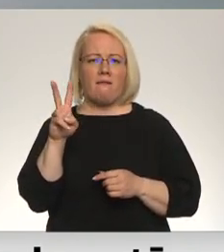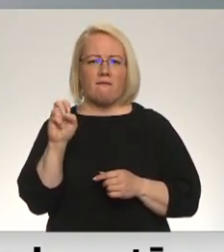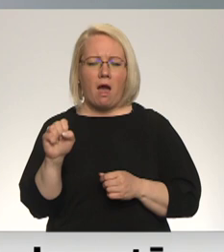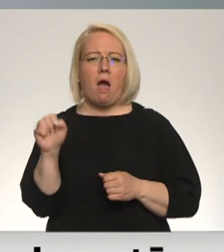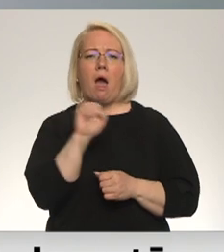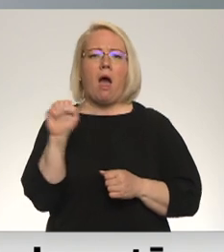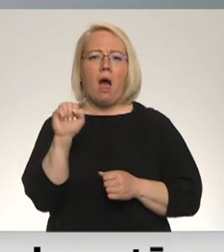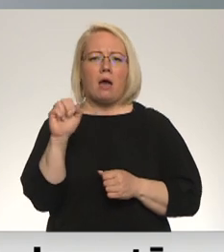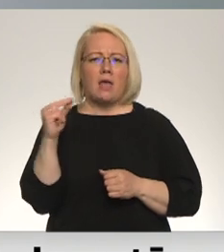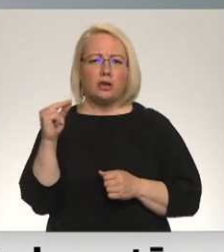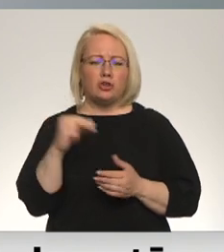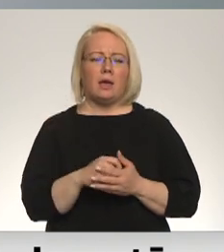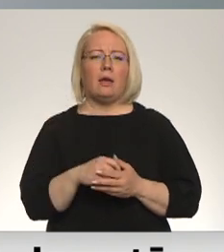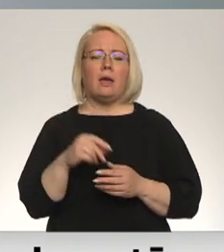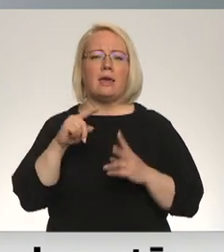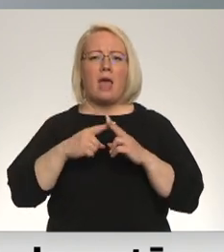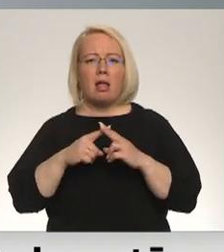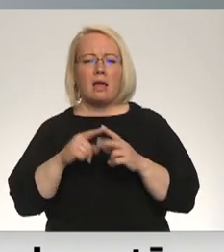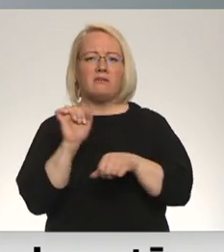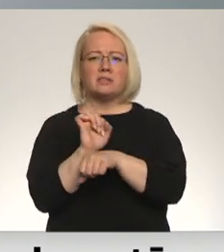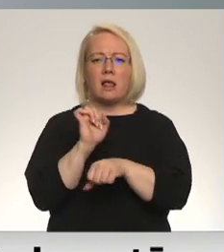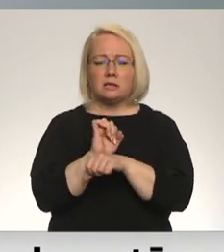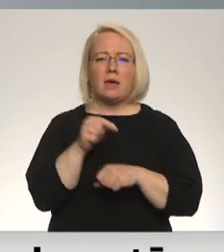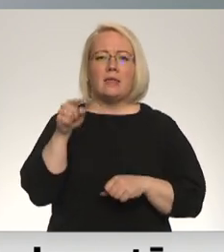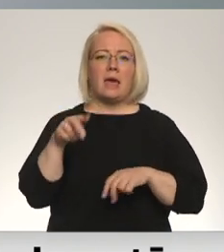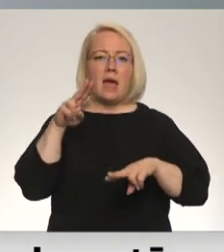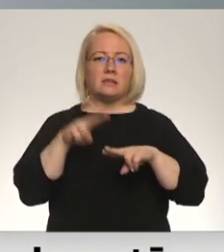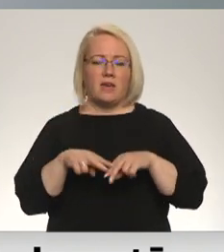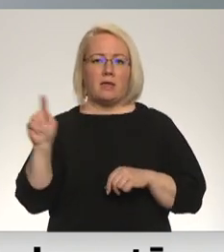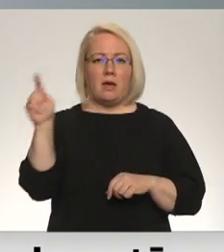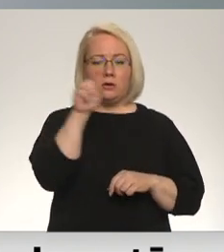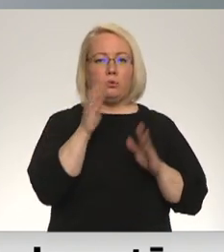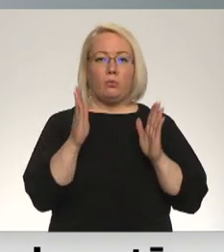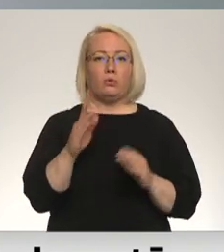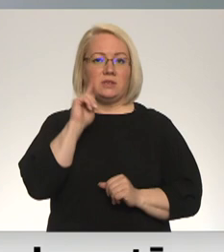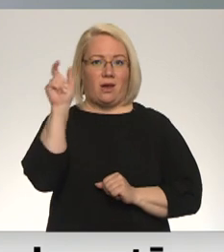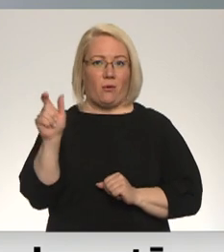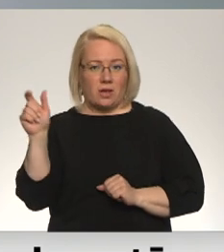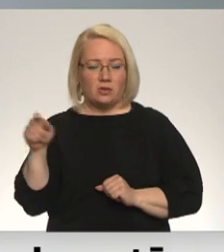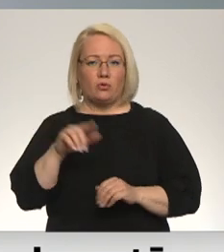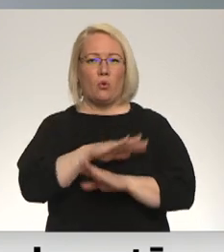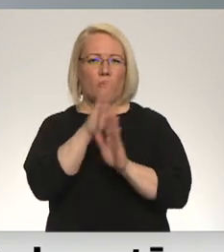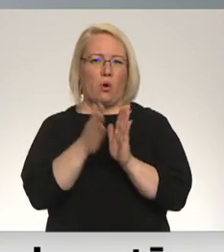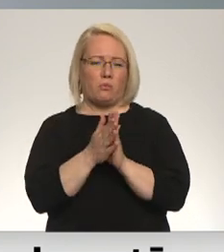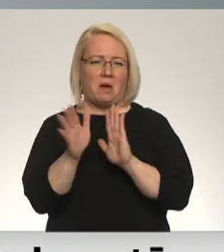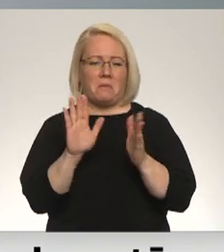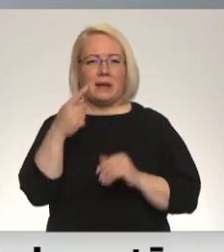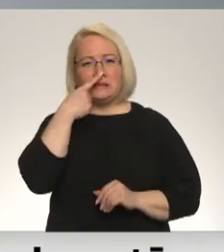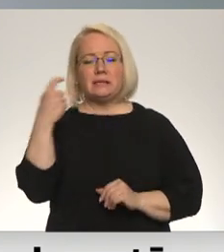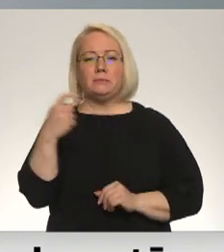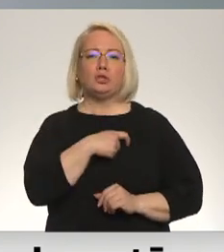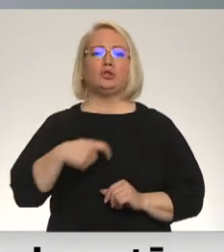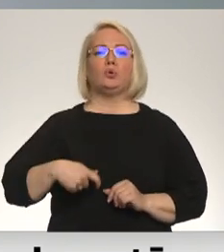Ādaži, Jelgava, Salaspils. Ja, tās ir tās vietas, kur pamatā būs šie jaunieši, un viņi kopumā ir vairāk kā 100